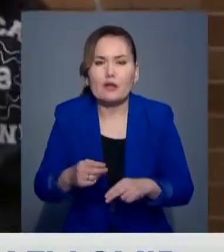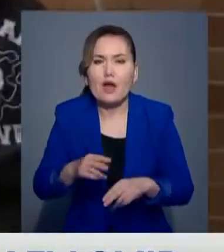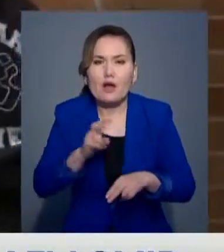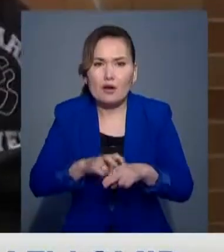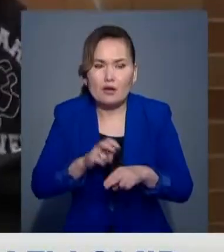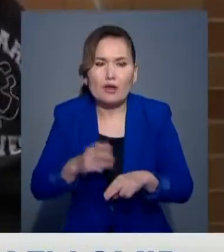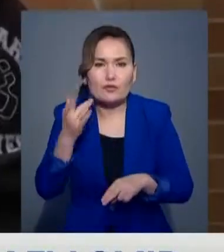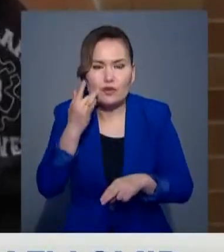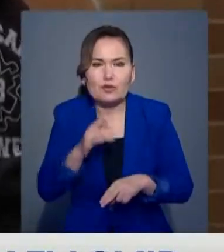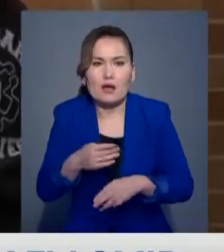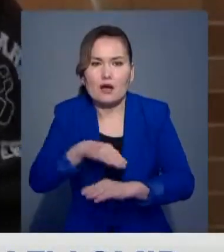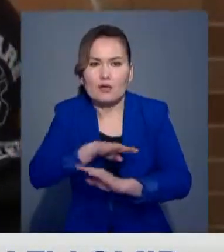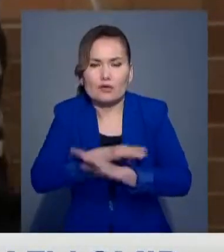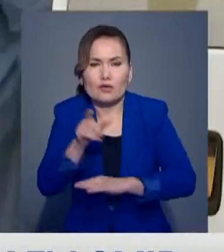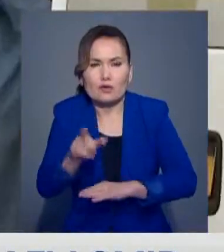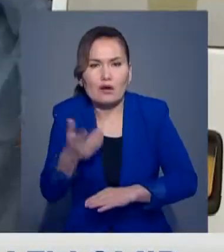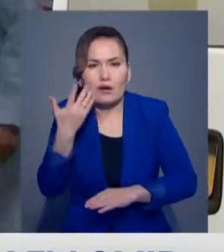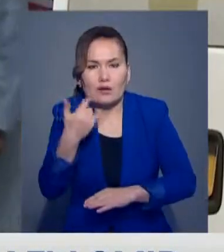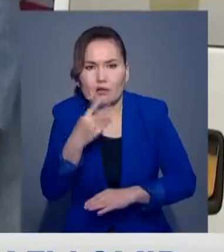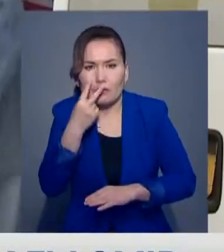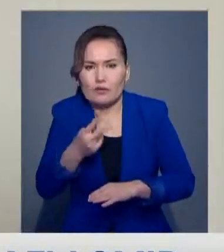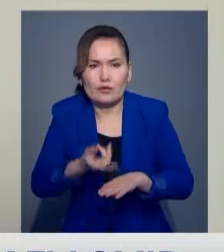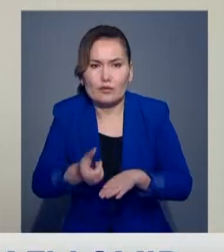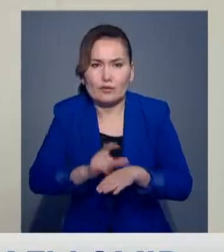босап көзіне жас алатынын айтады.